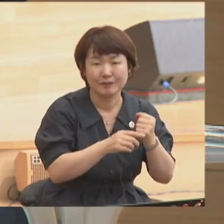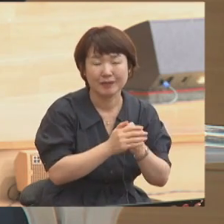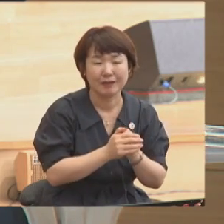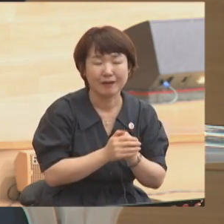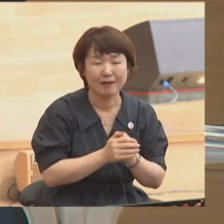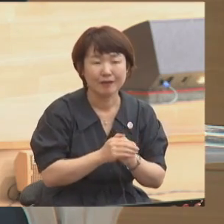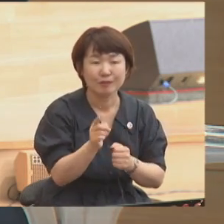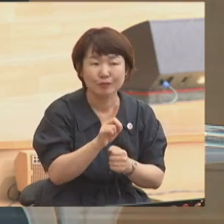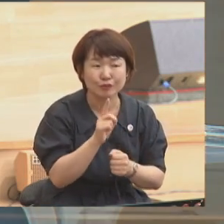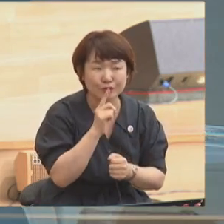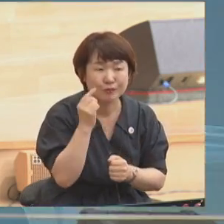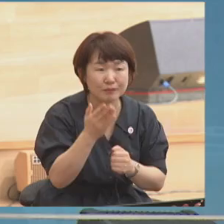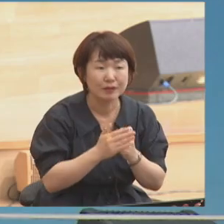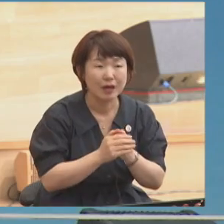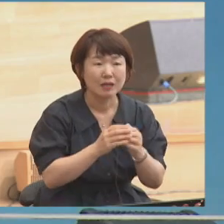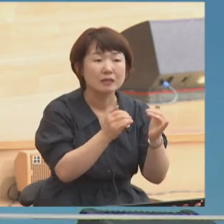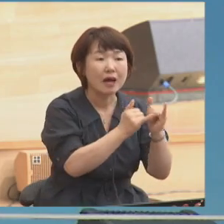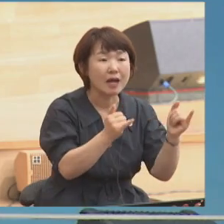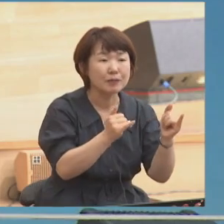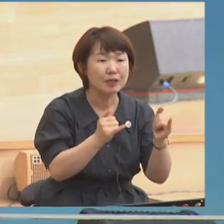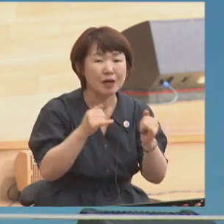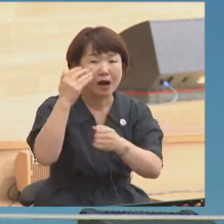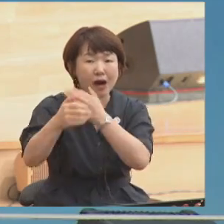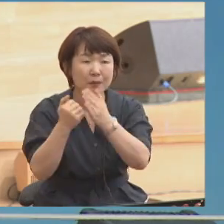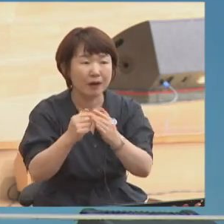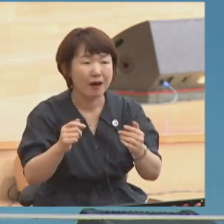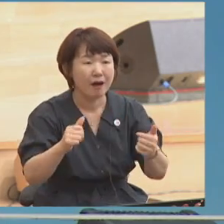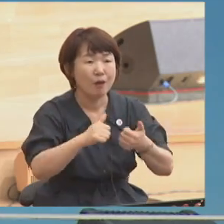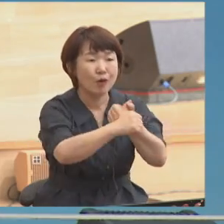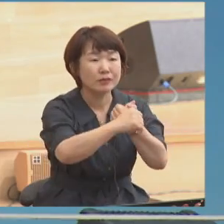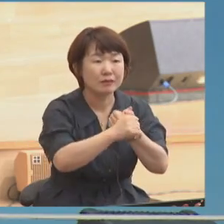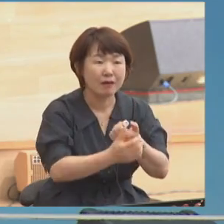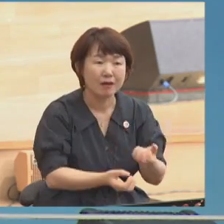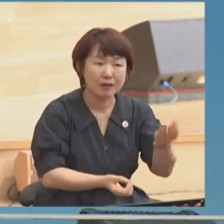일일까요? 사람이 어떻게 하나님을 이길 수 있어요?